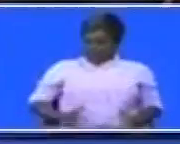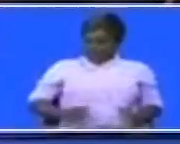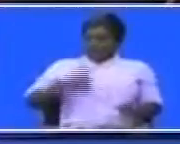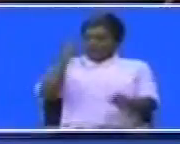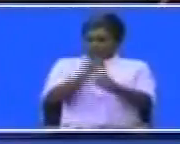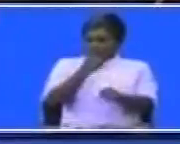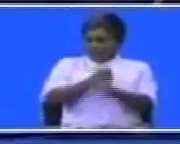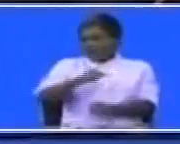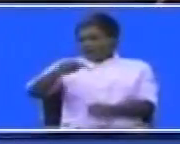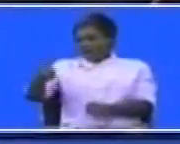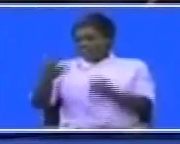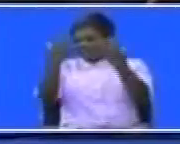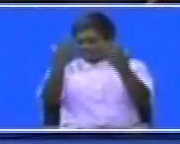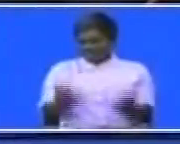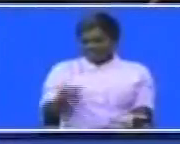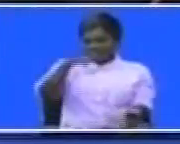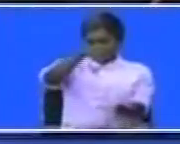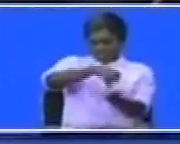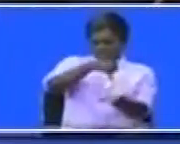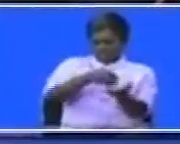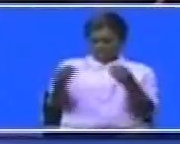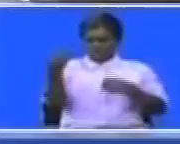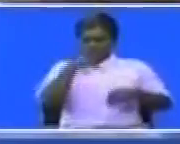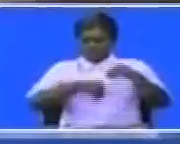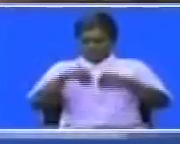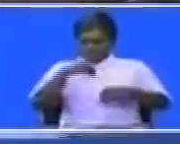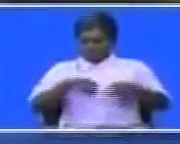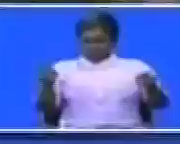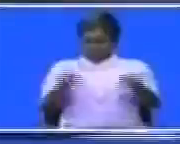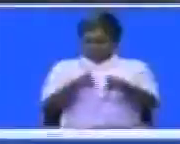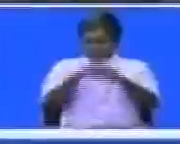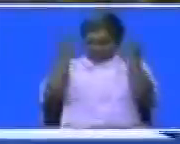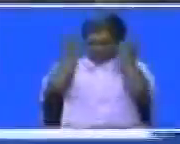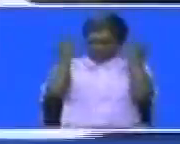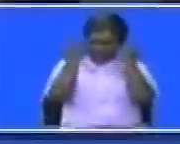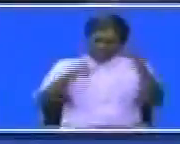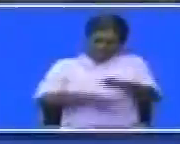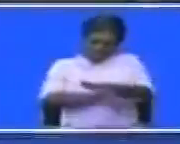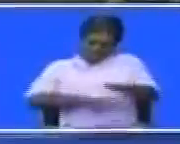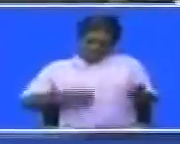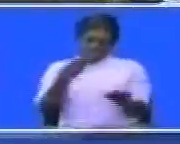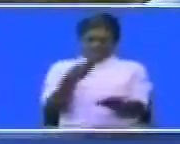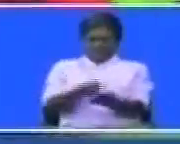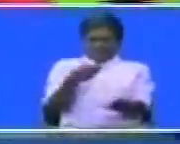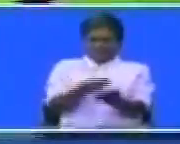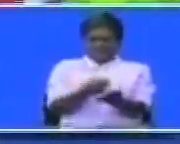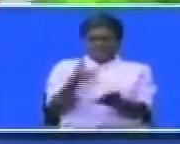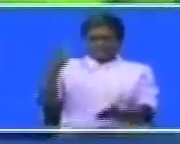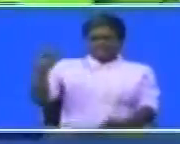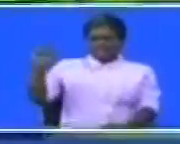masuala mengine yenye uzito, yakiwemo kesi za ufisadi. Baadhi ya kesi hizo ni ufujaji wa fedha katika idara ya huduma kwa